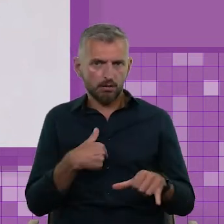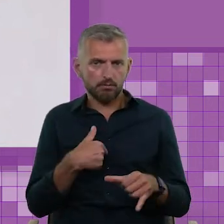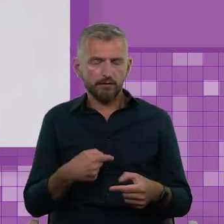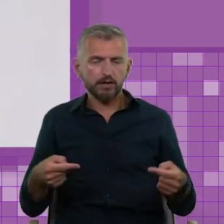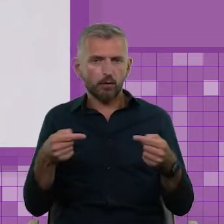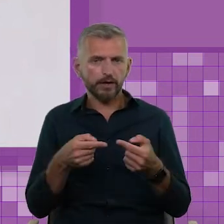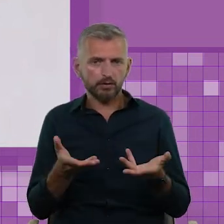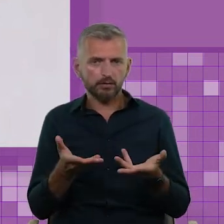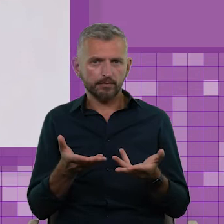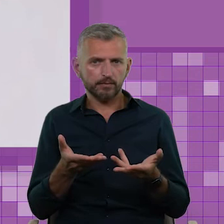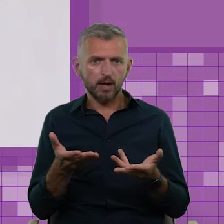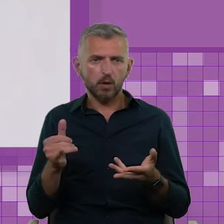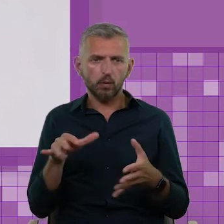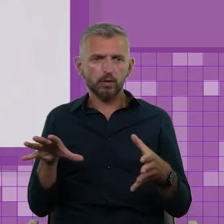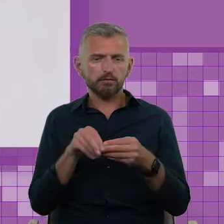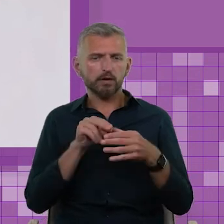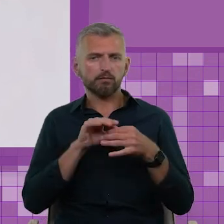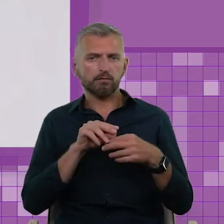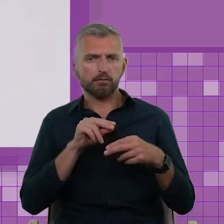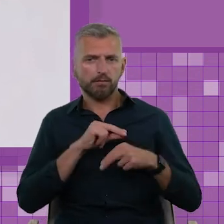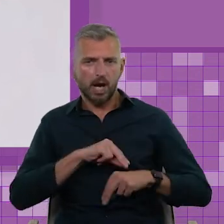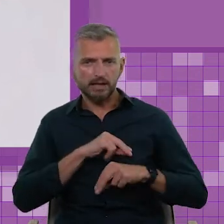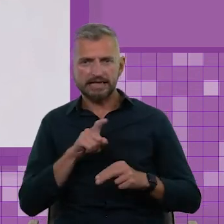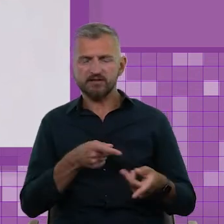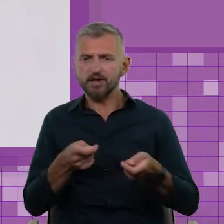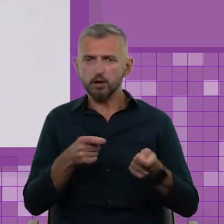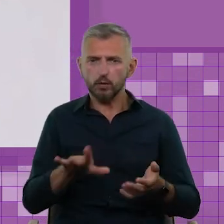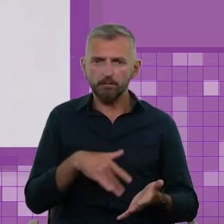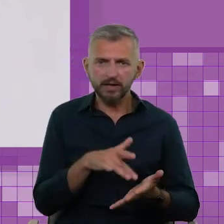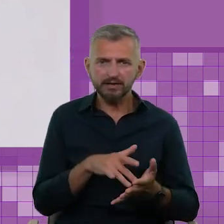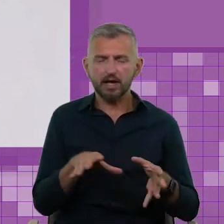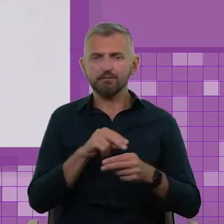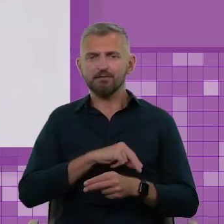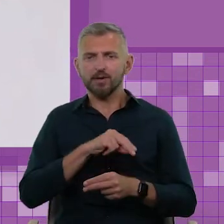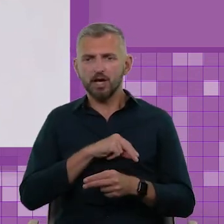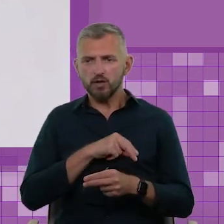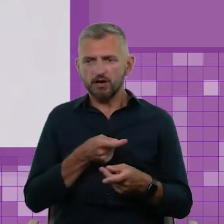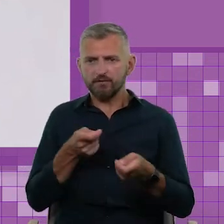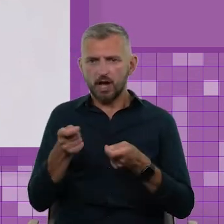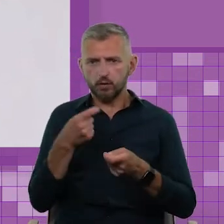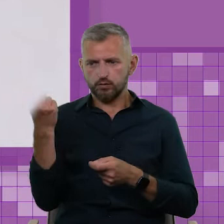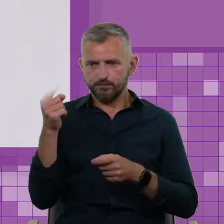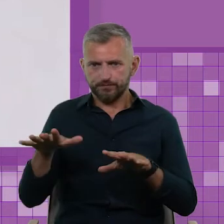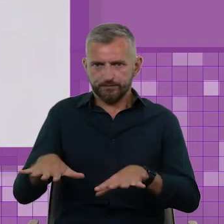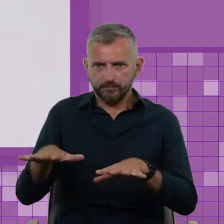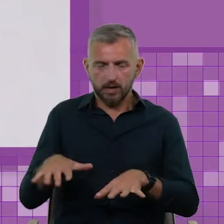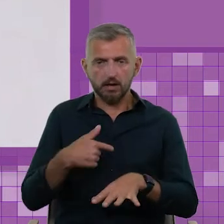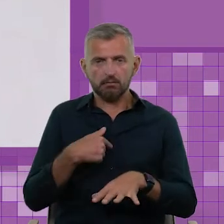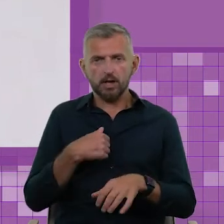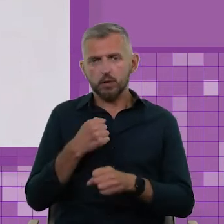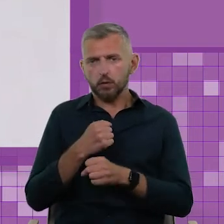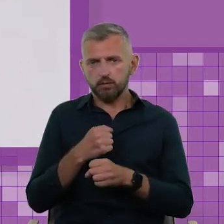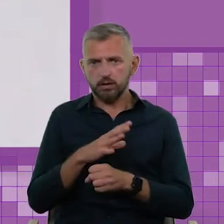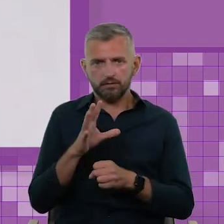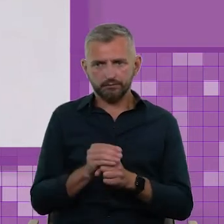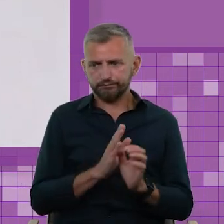відповідно, у співпраці з владою міста, у співпраці з владою воєводства, ми змогли зробити цей пункт